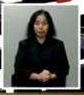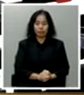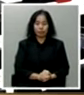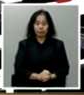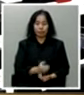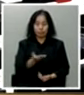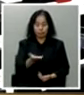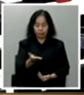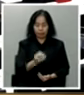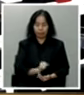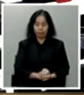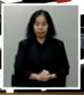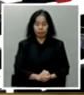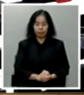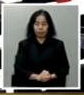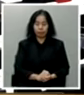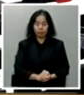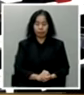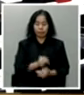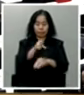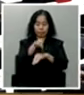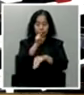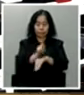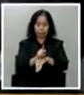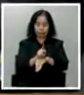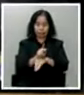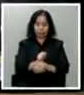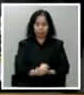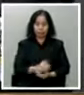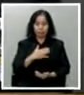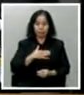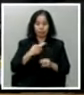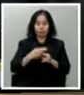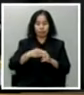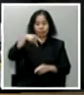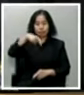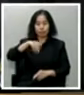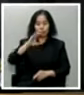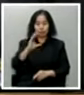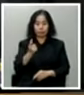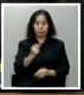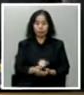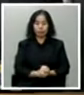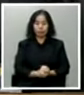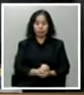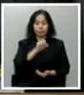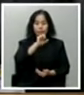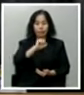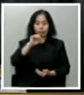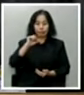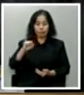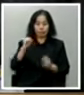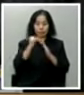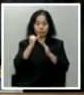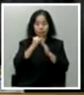อนุญาตการเชิญนะ กราบเรียนท่านประธานที่เคารพกับผมนายพิเชษฐ์เชื้อเมืองพานสมาชิกสภาผู้แทนราษฎ